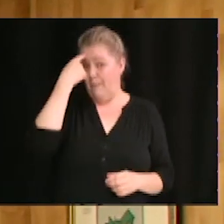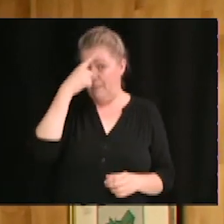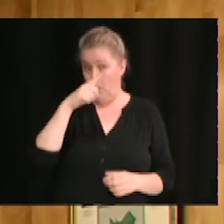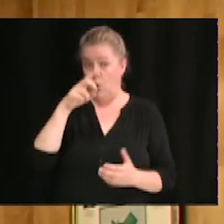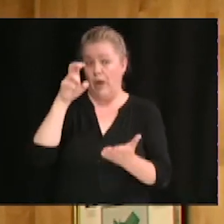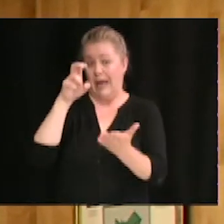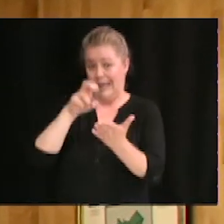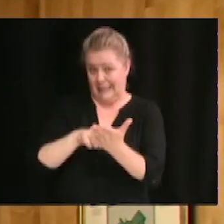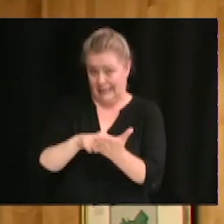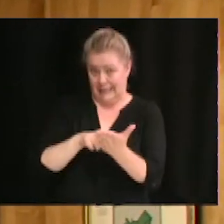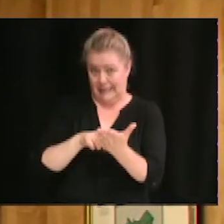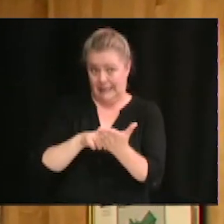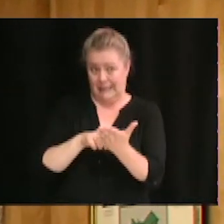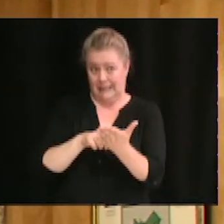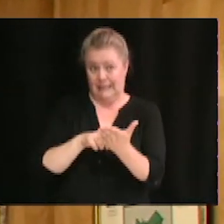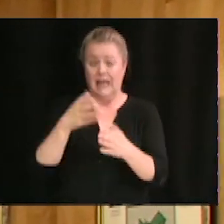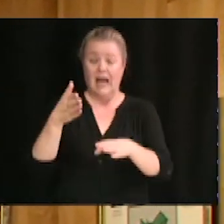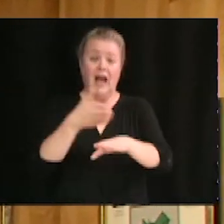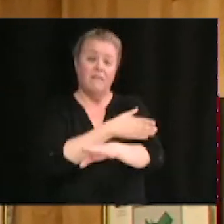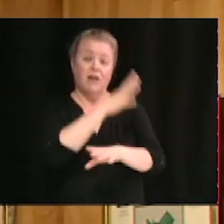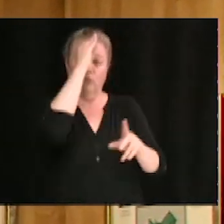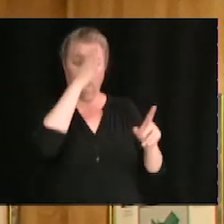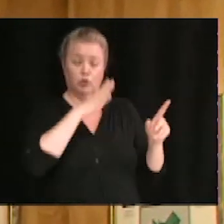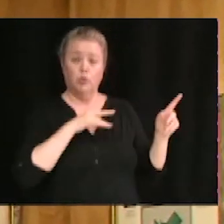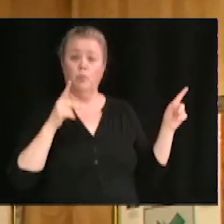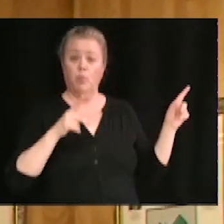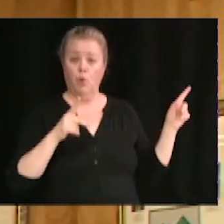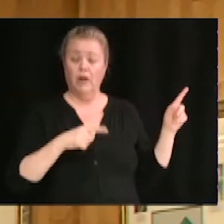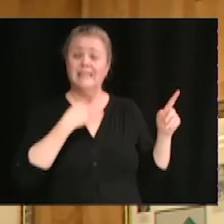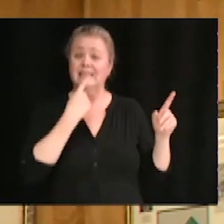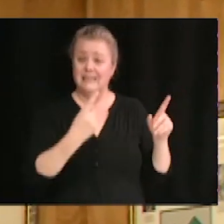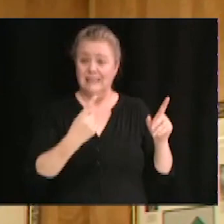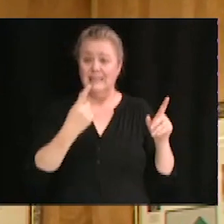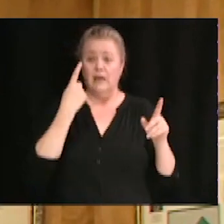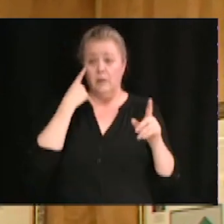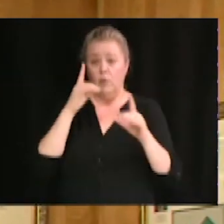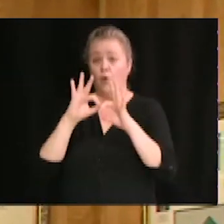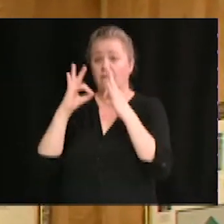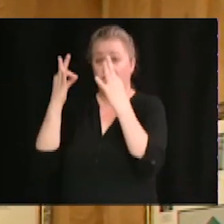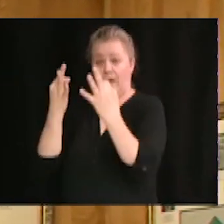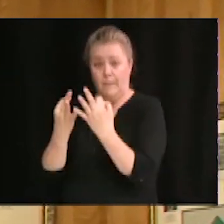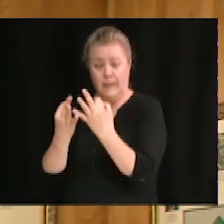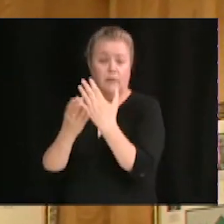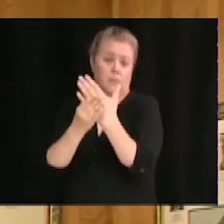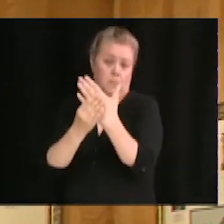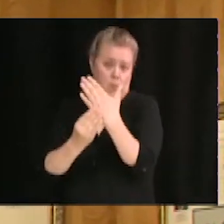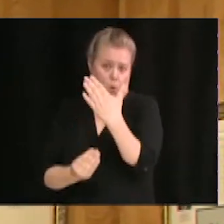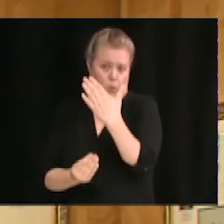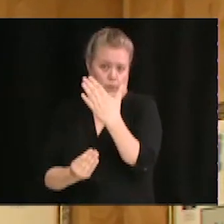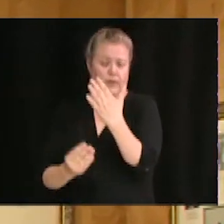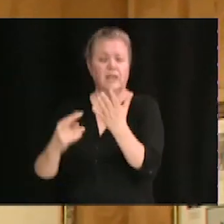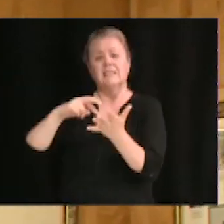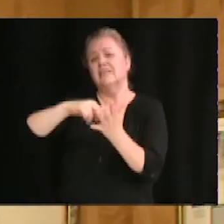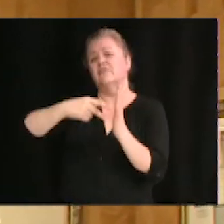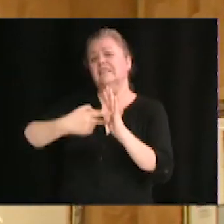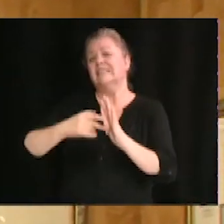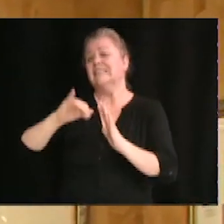comme M. Paulin a dit tout à l'heure, c'est pour les familles à faible revenu. Donc, les procédures, c'est de rejoindre